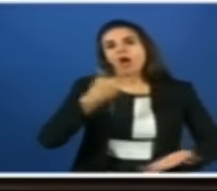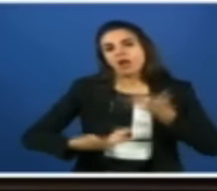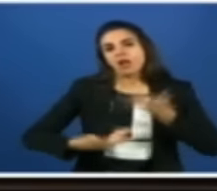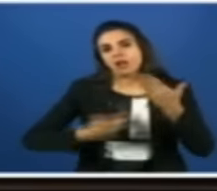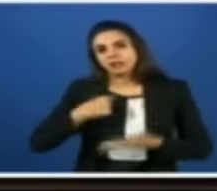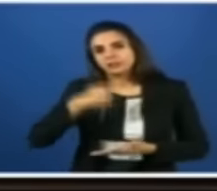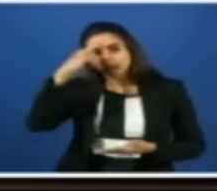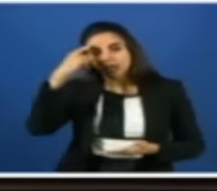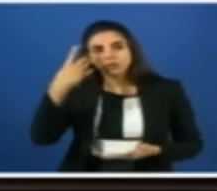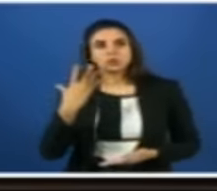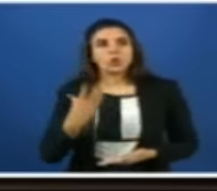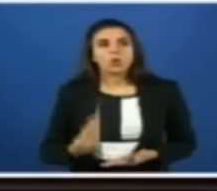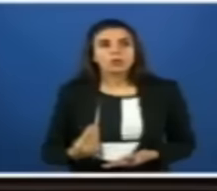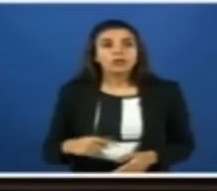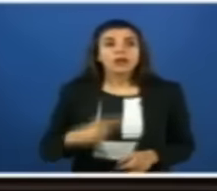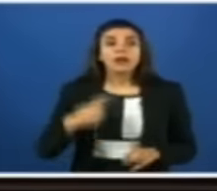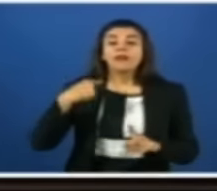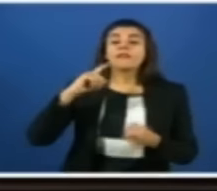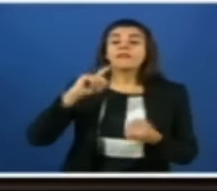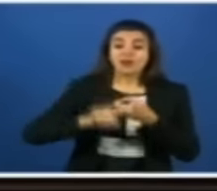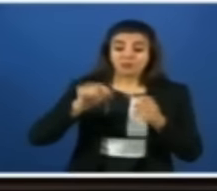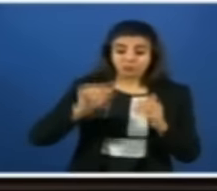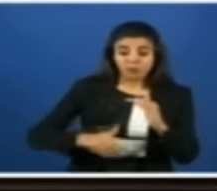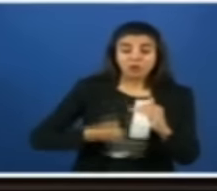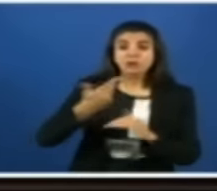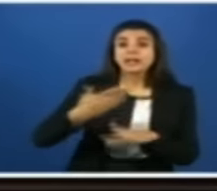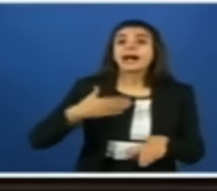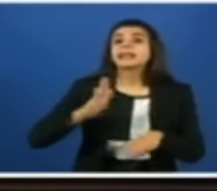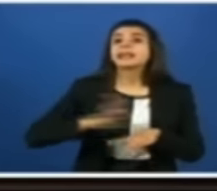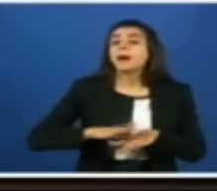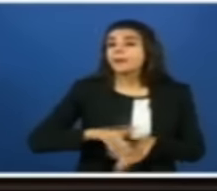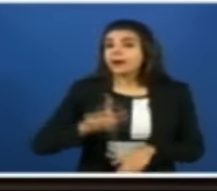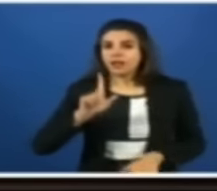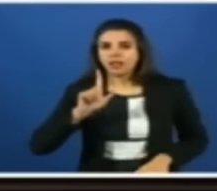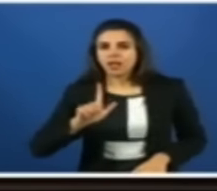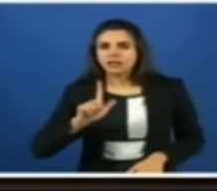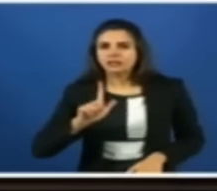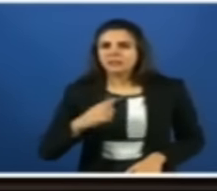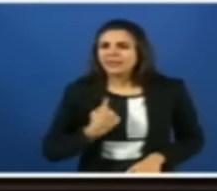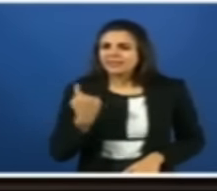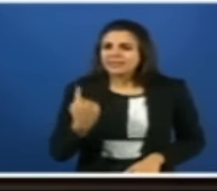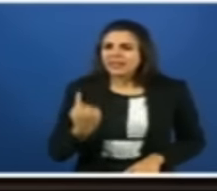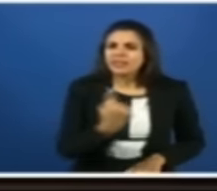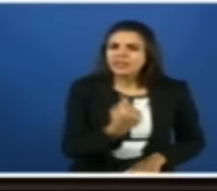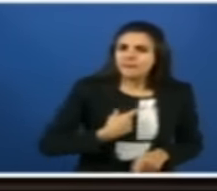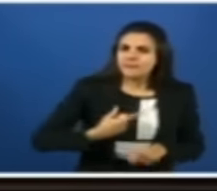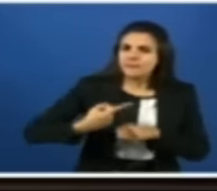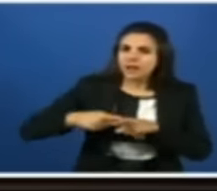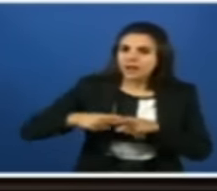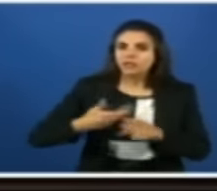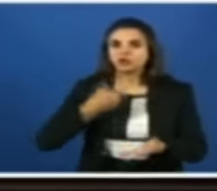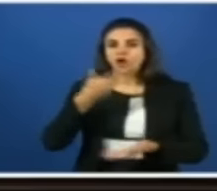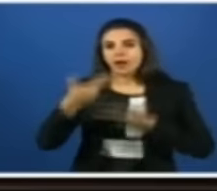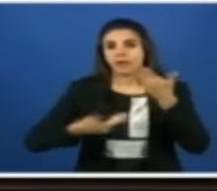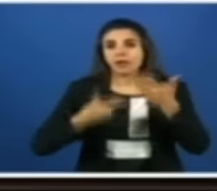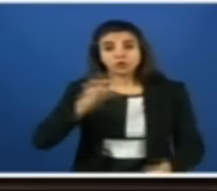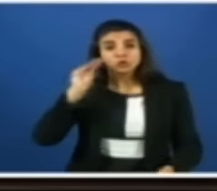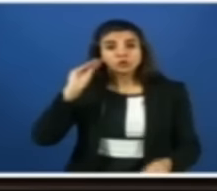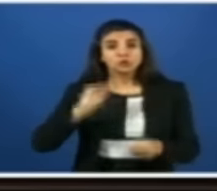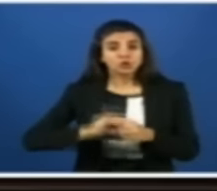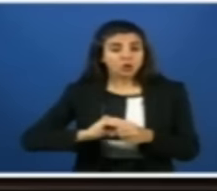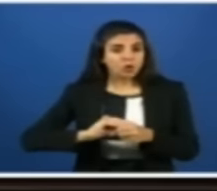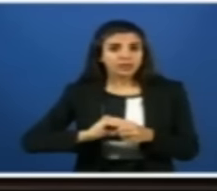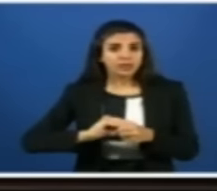Ve bundan sonra yapılması gerekenleri bir bir paylaştık. Son olarak